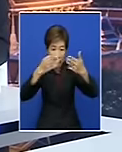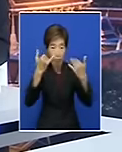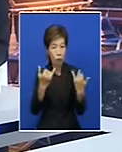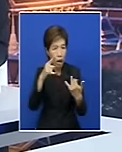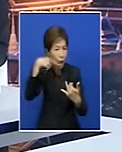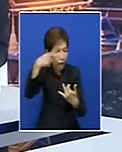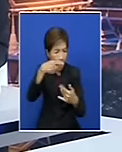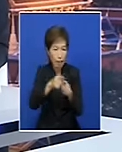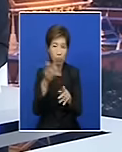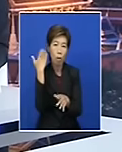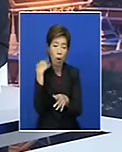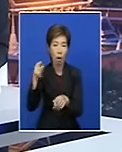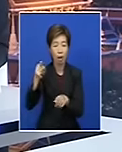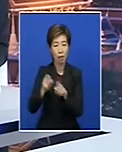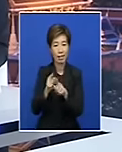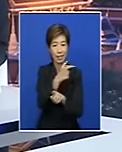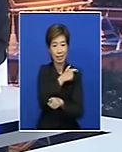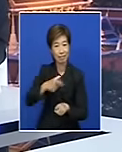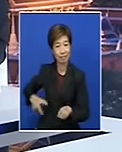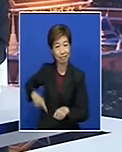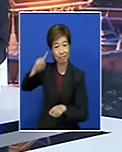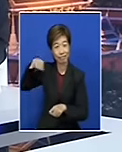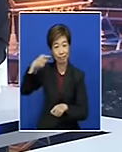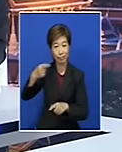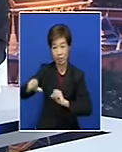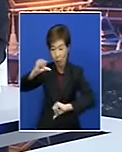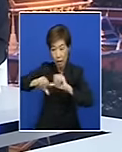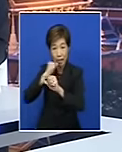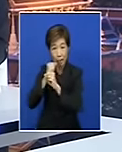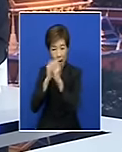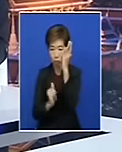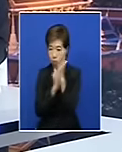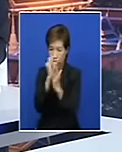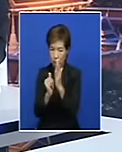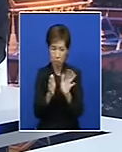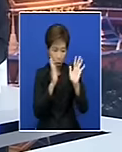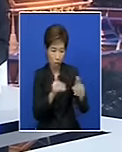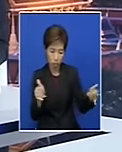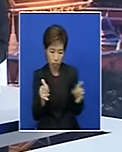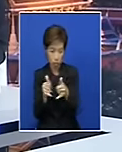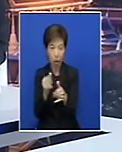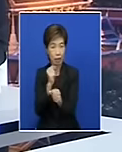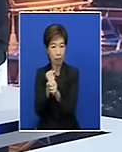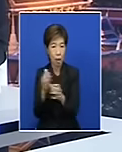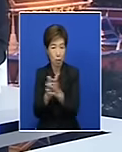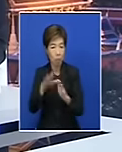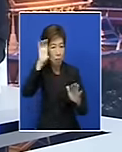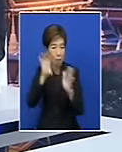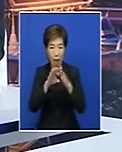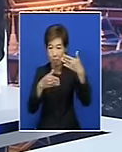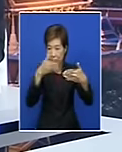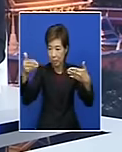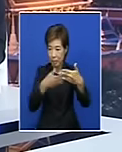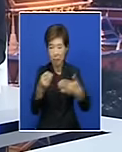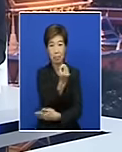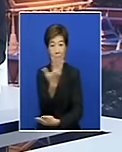ำขณะทรงประกอบพระราชพระกรณียกิจทั่วภูมิภาคคัดเลือกมาทั้งสิ้น5ภาพด้วยกันคร ับแต่ละภา